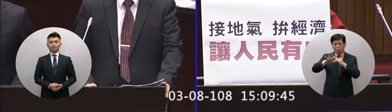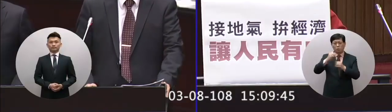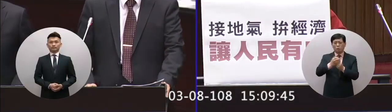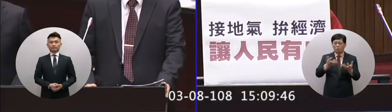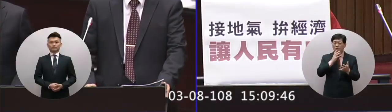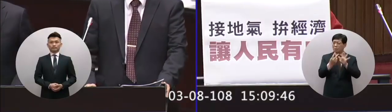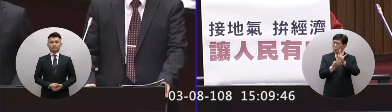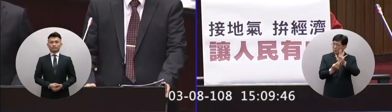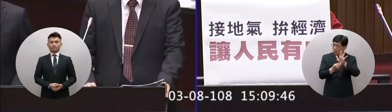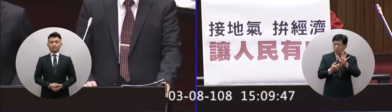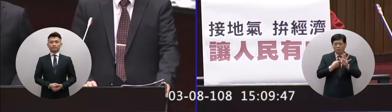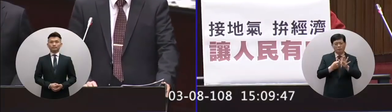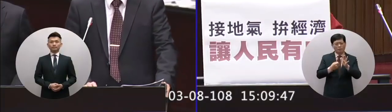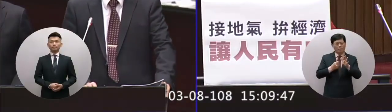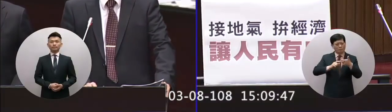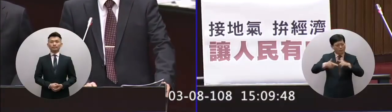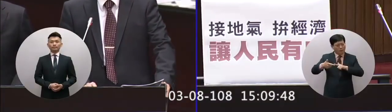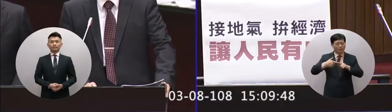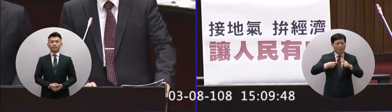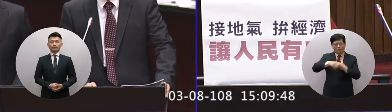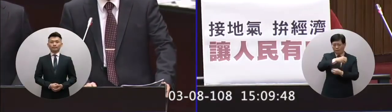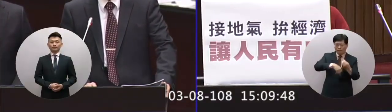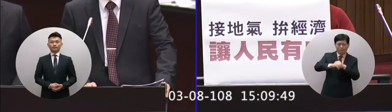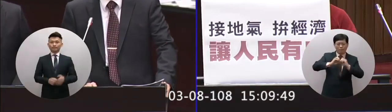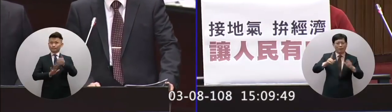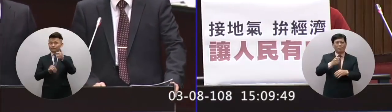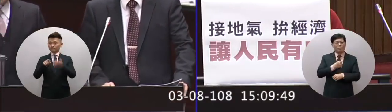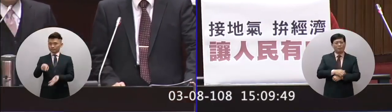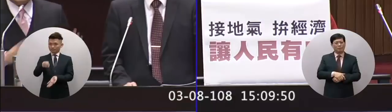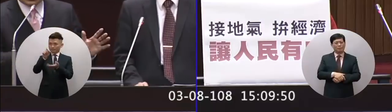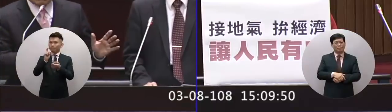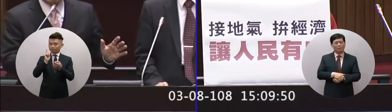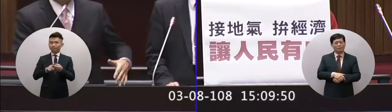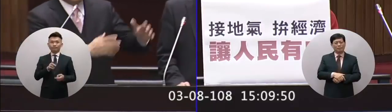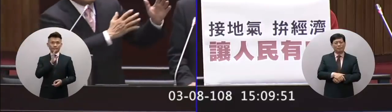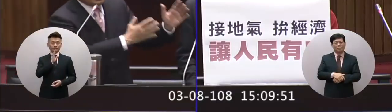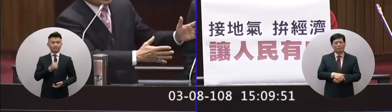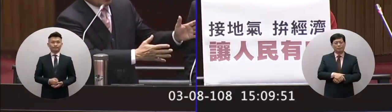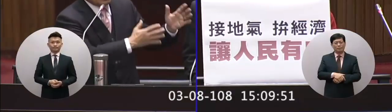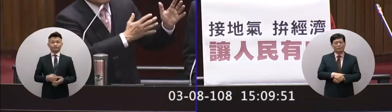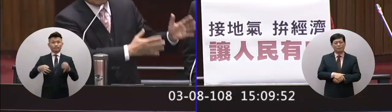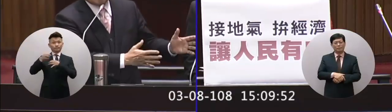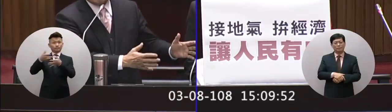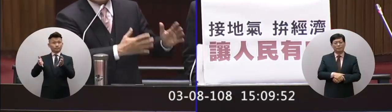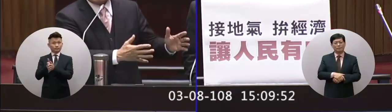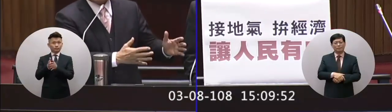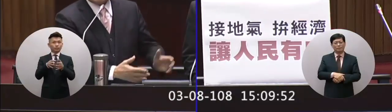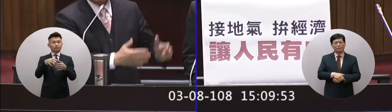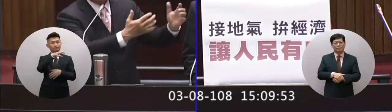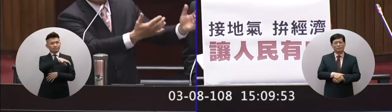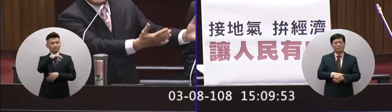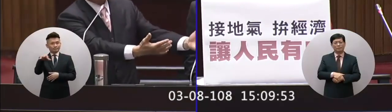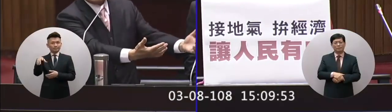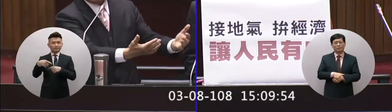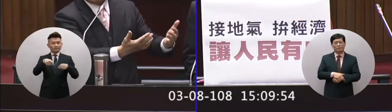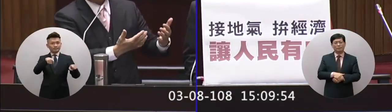志，但是讲法啦吼，哎。小可调整一下啦，院长。 委员，你讲了足有理的，就是讲经济部甲相关部门咧讲的